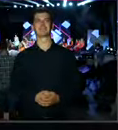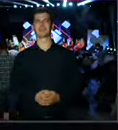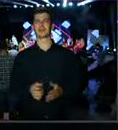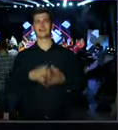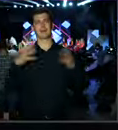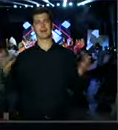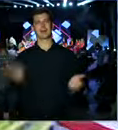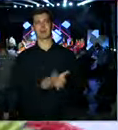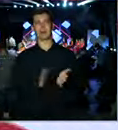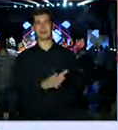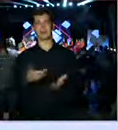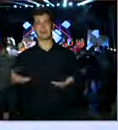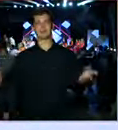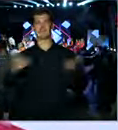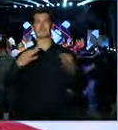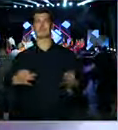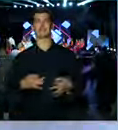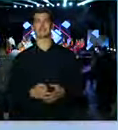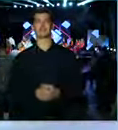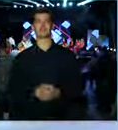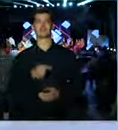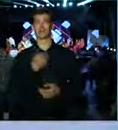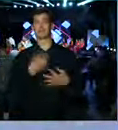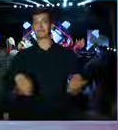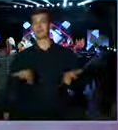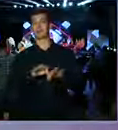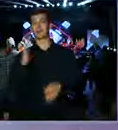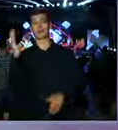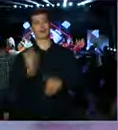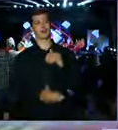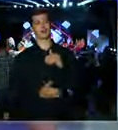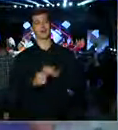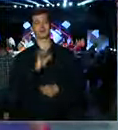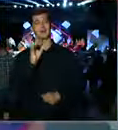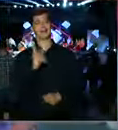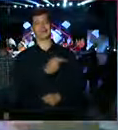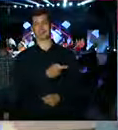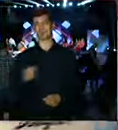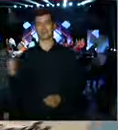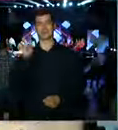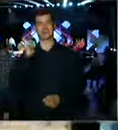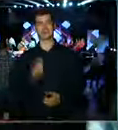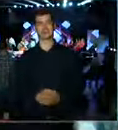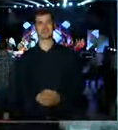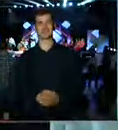Wielkie brawa, drodzy Państwo! To jest finał finałów, to są te najpiękniejsze!